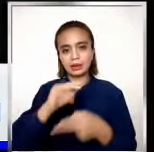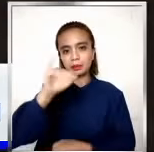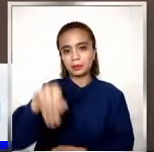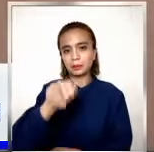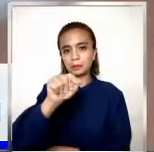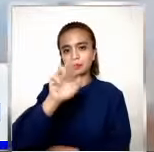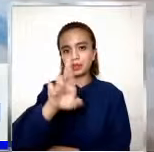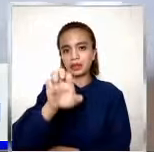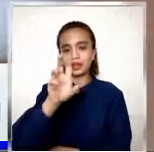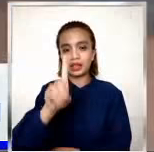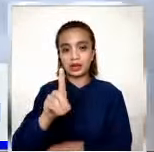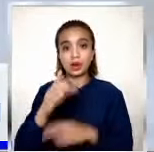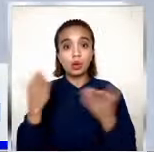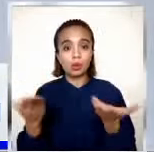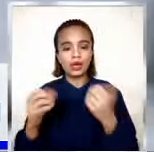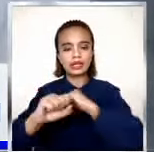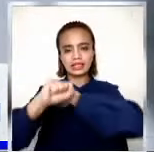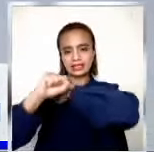Samar.